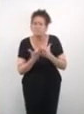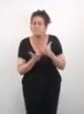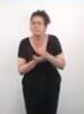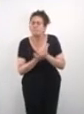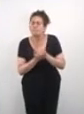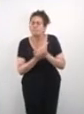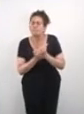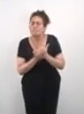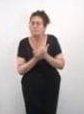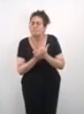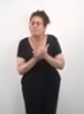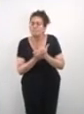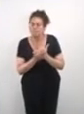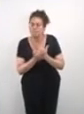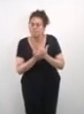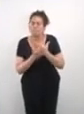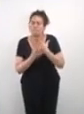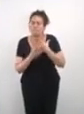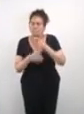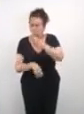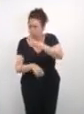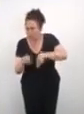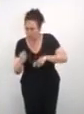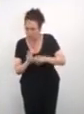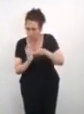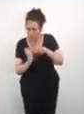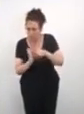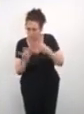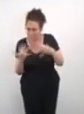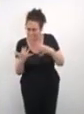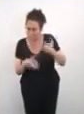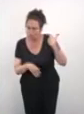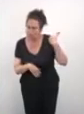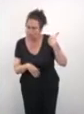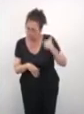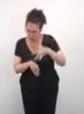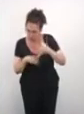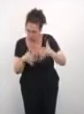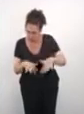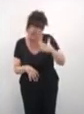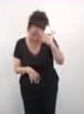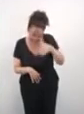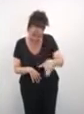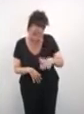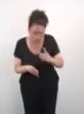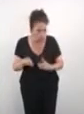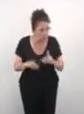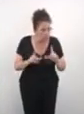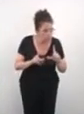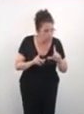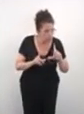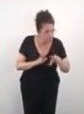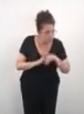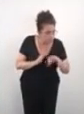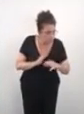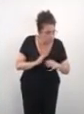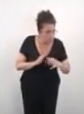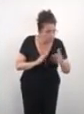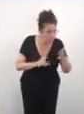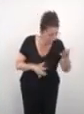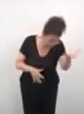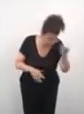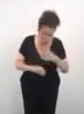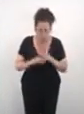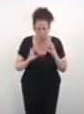en 2019. Vous le savez et probablement y étiez-vous. C'est un dispositif... Voilà, merci.